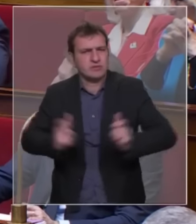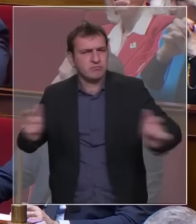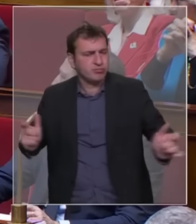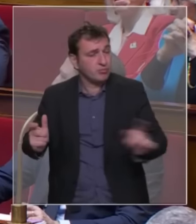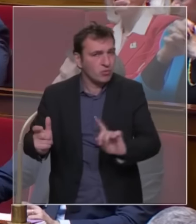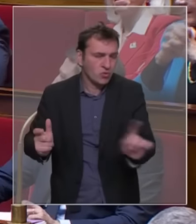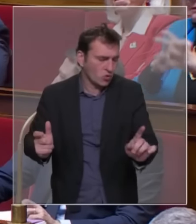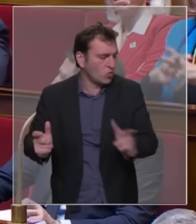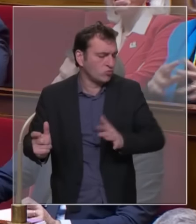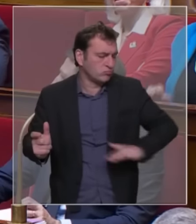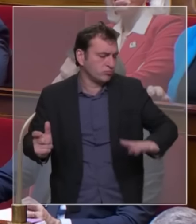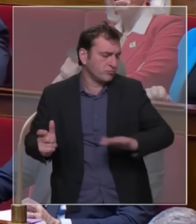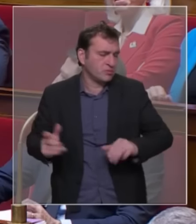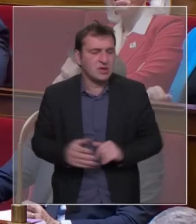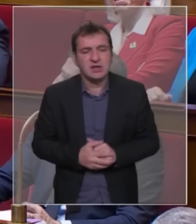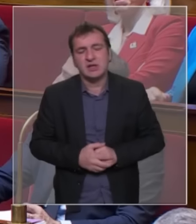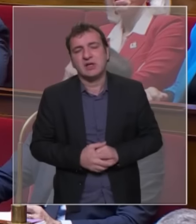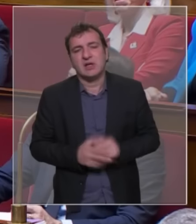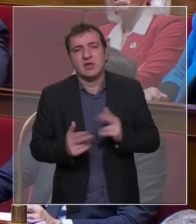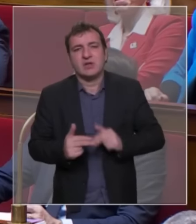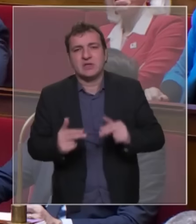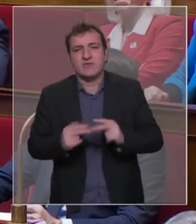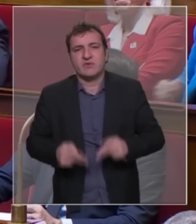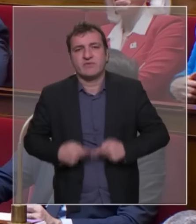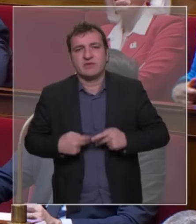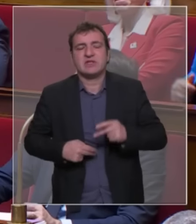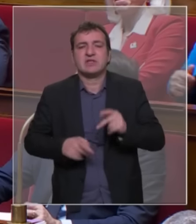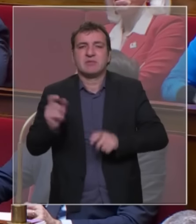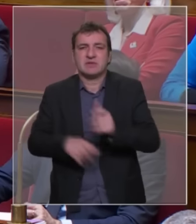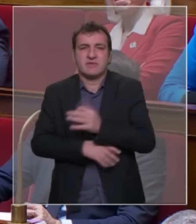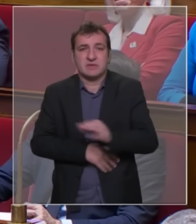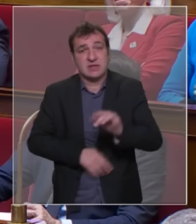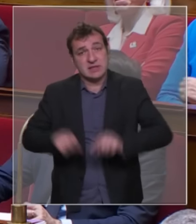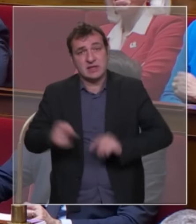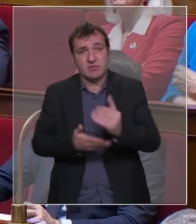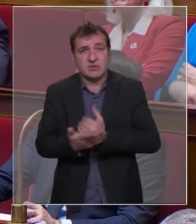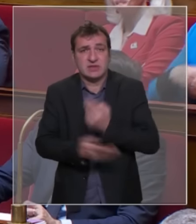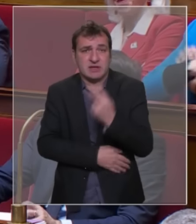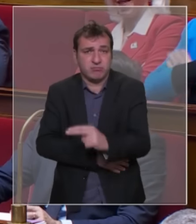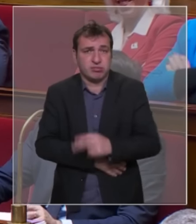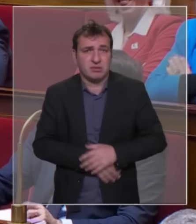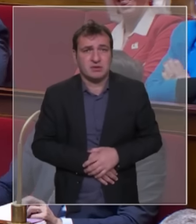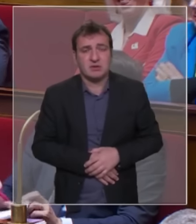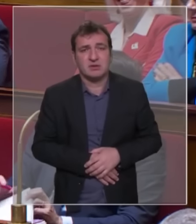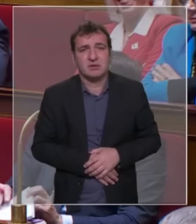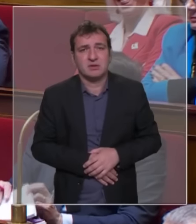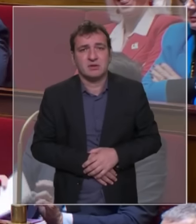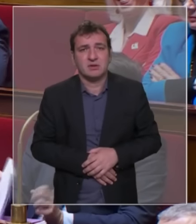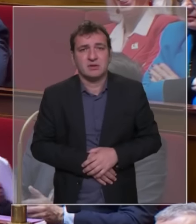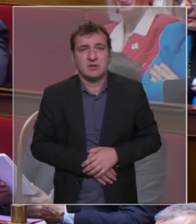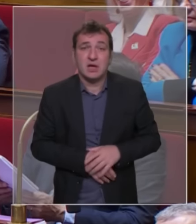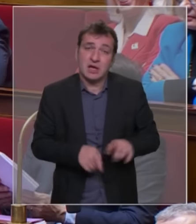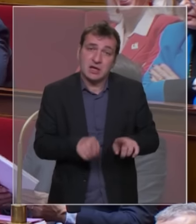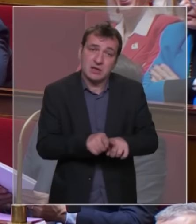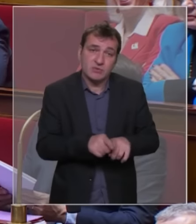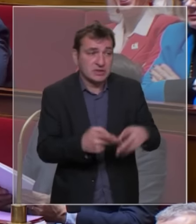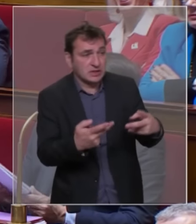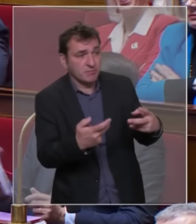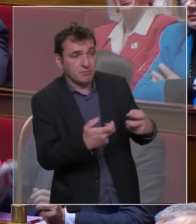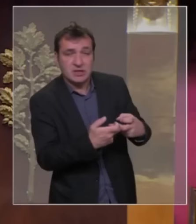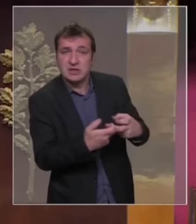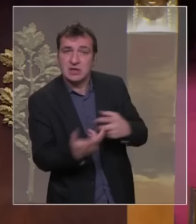Le niveau de vie des Français dépend aussi de leur salaire. Il dépend aussi des prix.